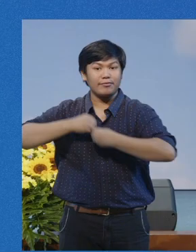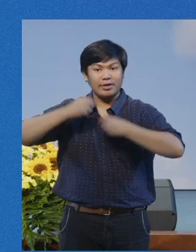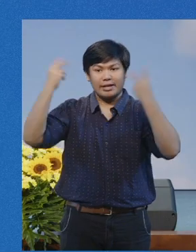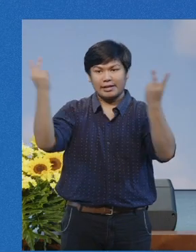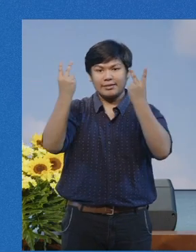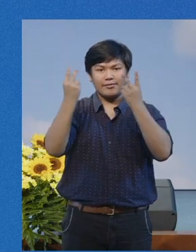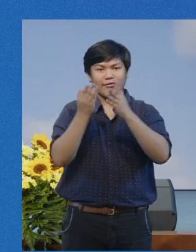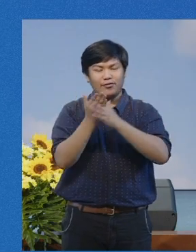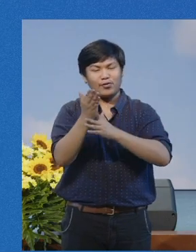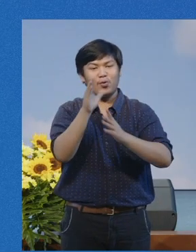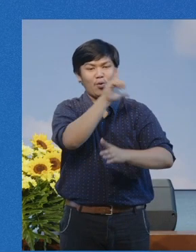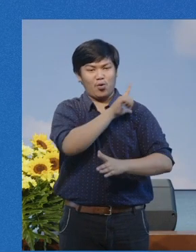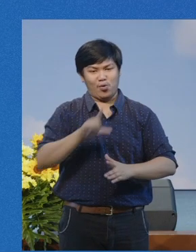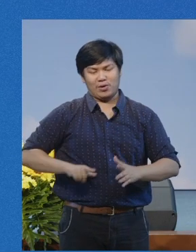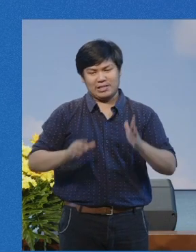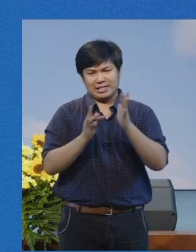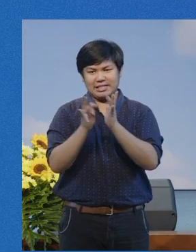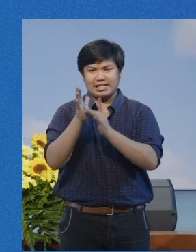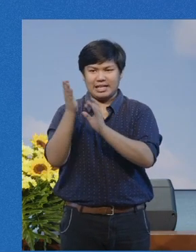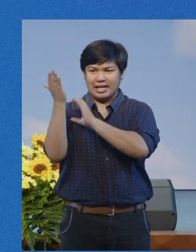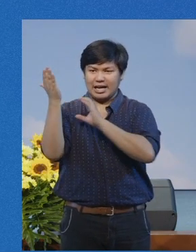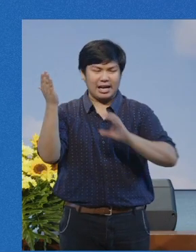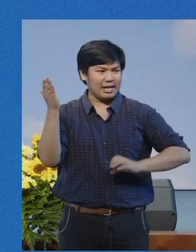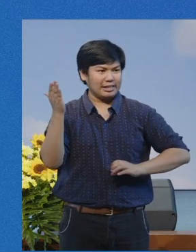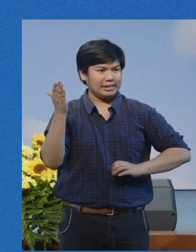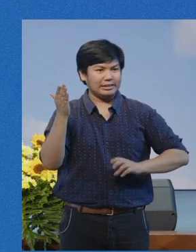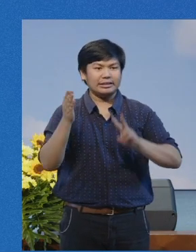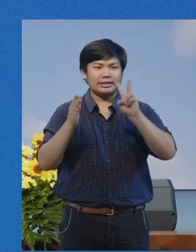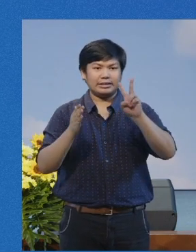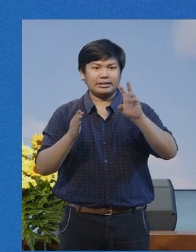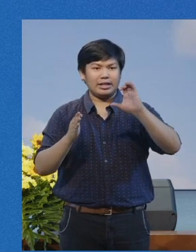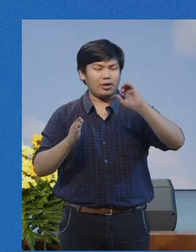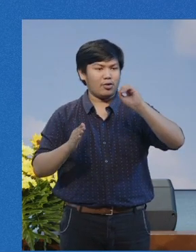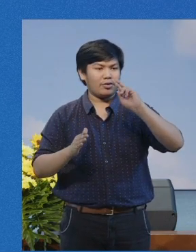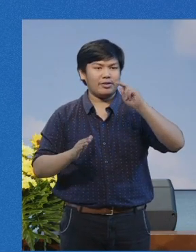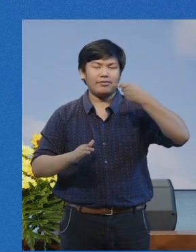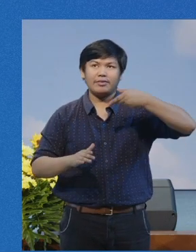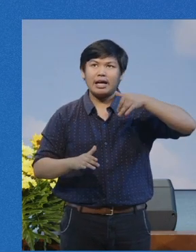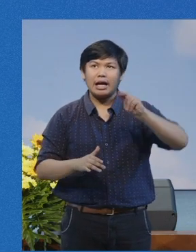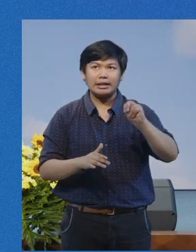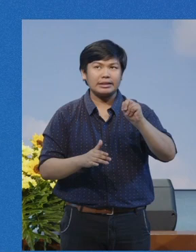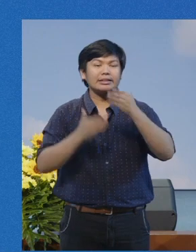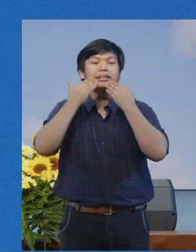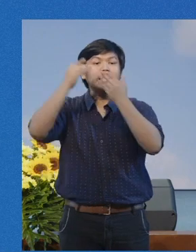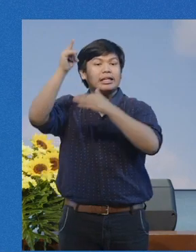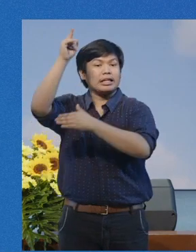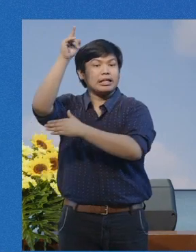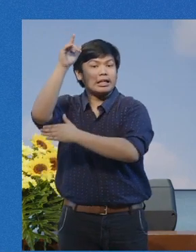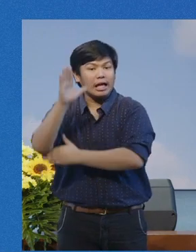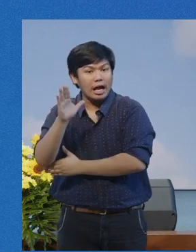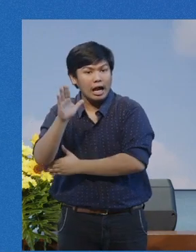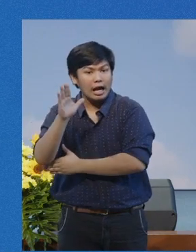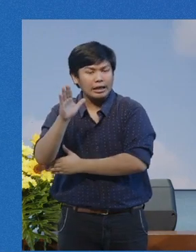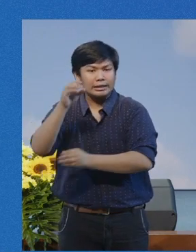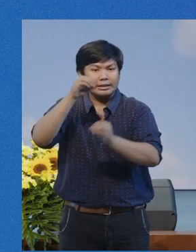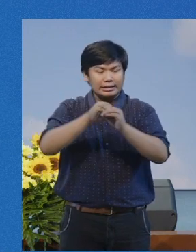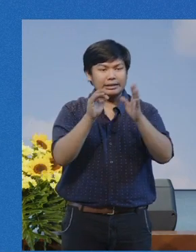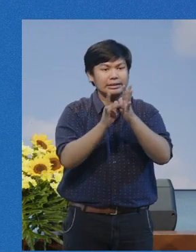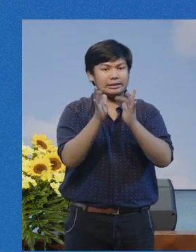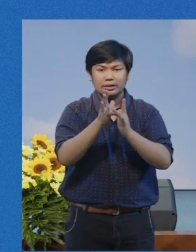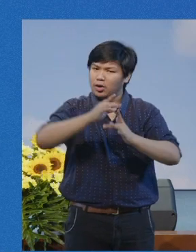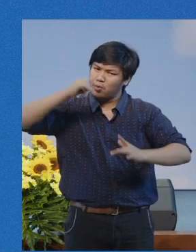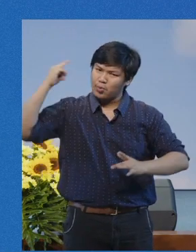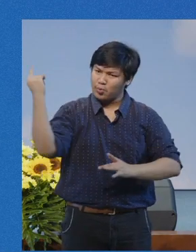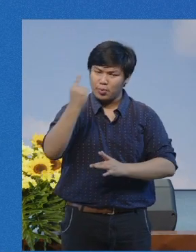our Lord Jesus Christ. So 2 Corinthians 2:14, but thanks be to God who in Christ